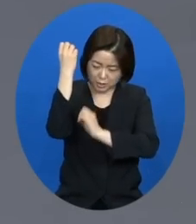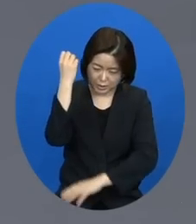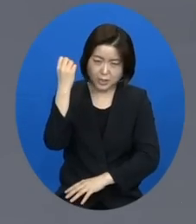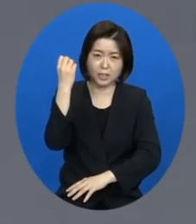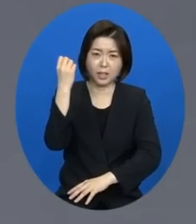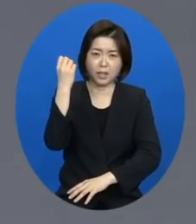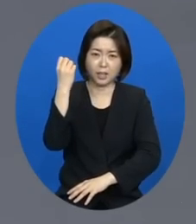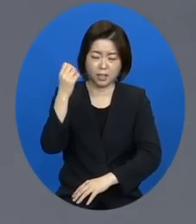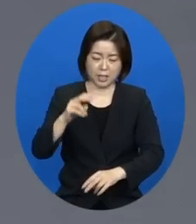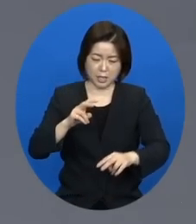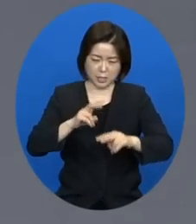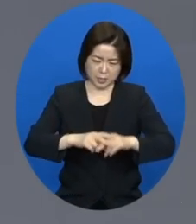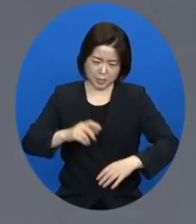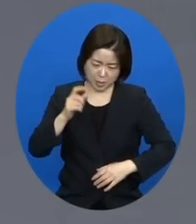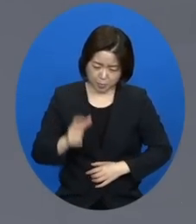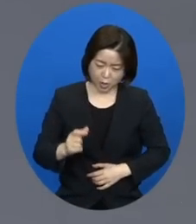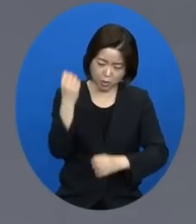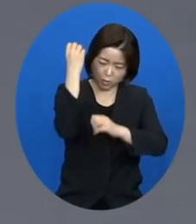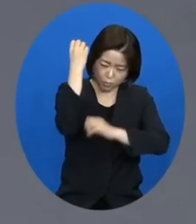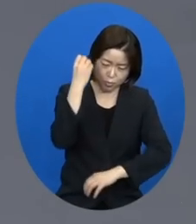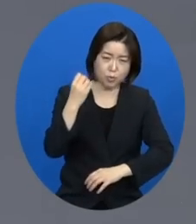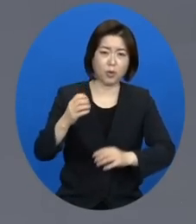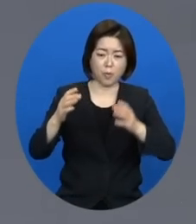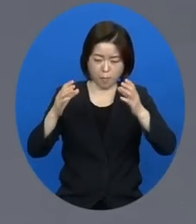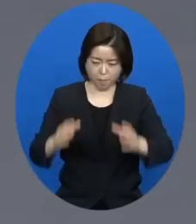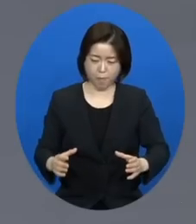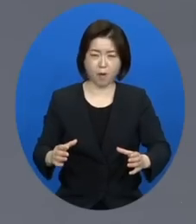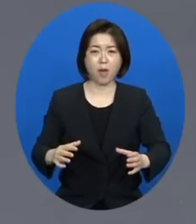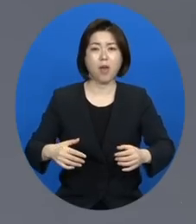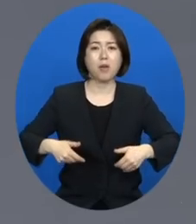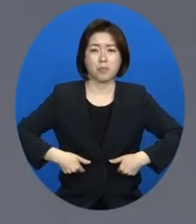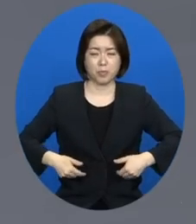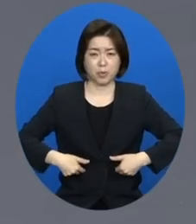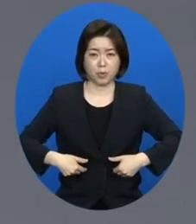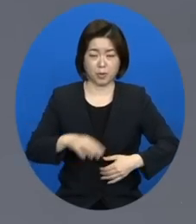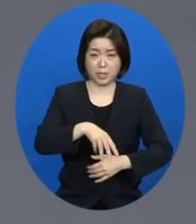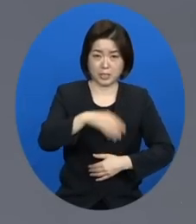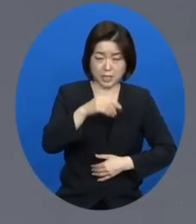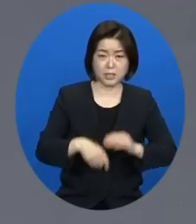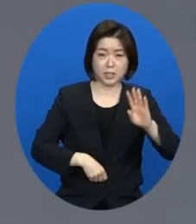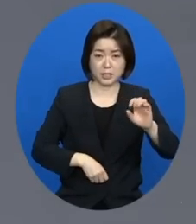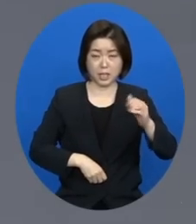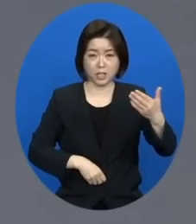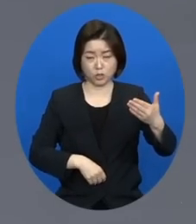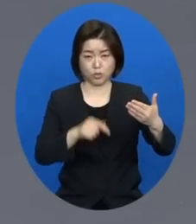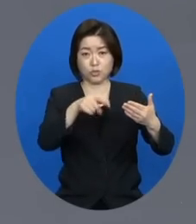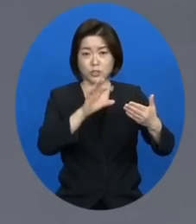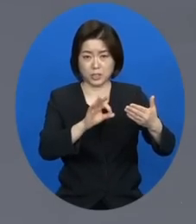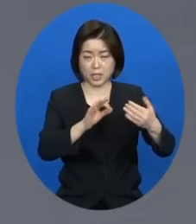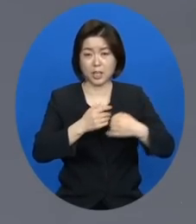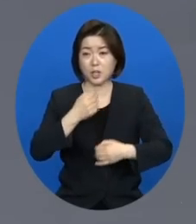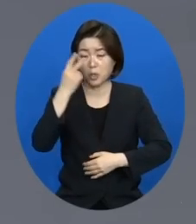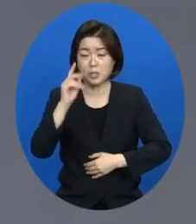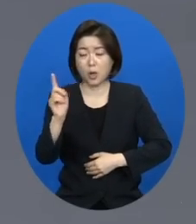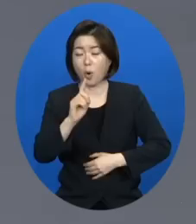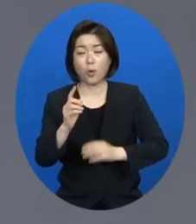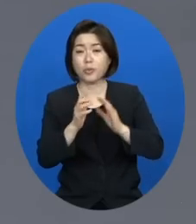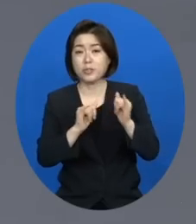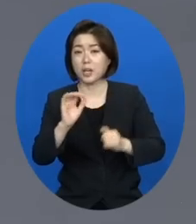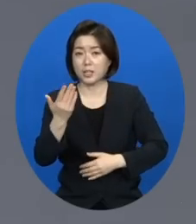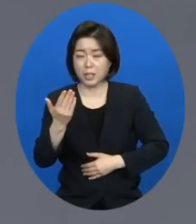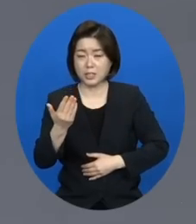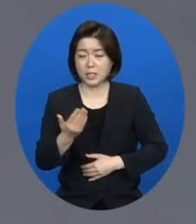샘에 견고하게 내려져야 됩니다. 그래서 창세기 49장에 요셉이 어떤 자가 될 것이냐에 대한